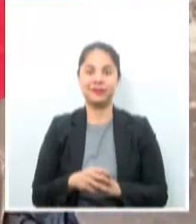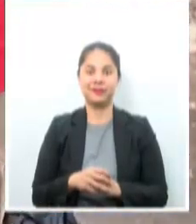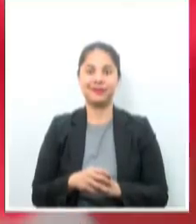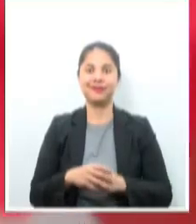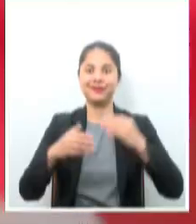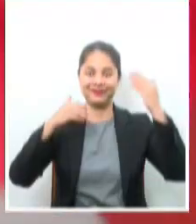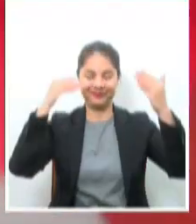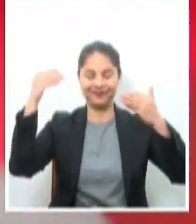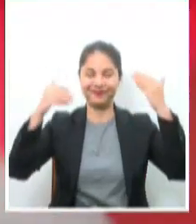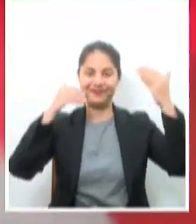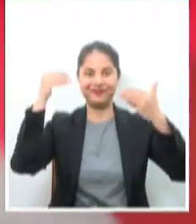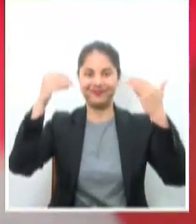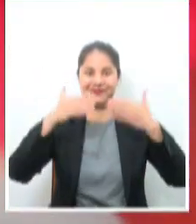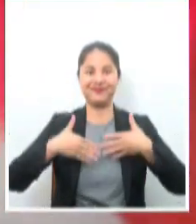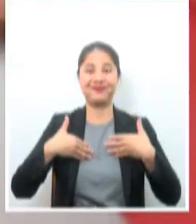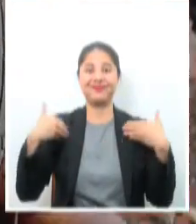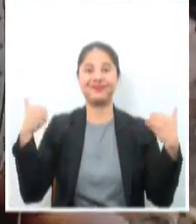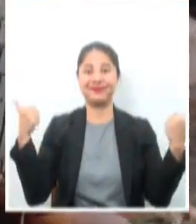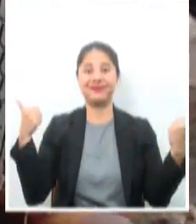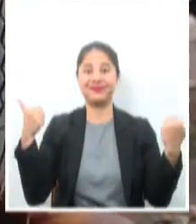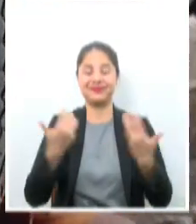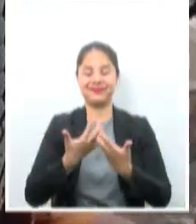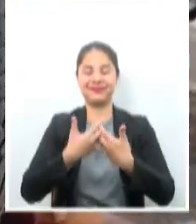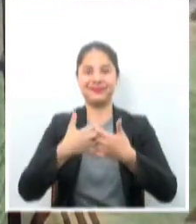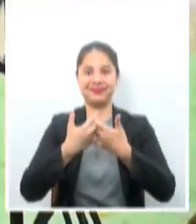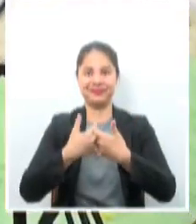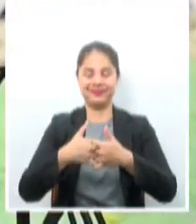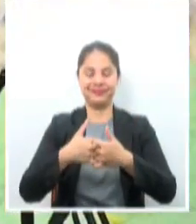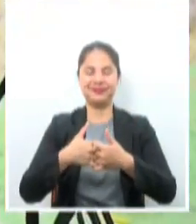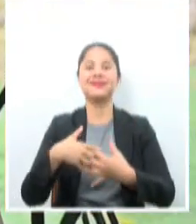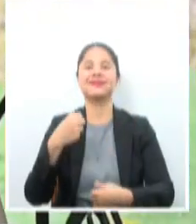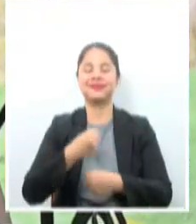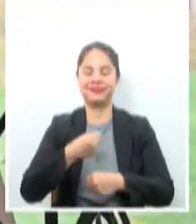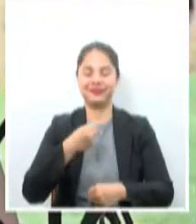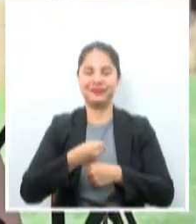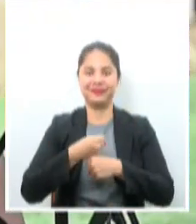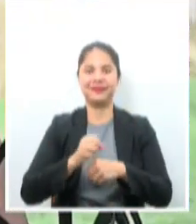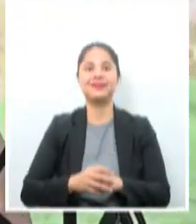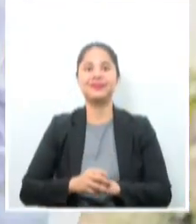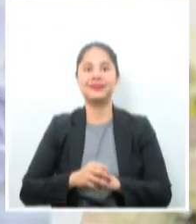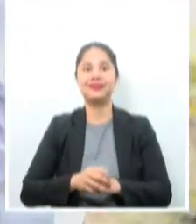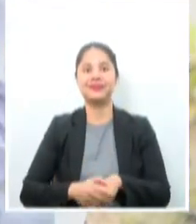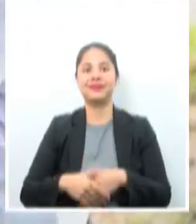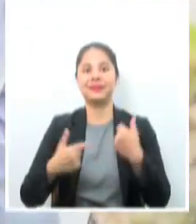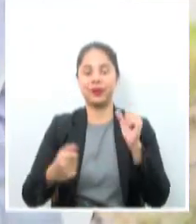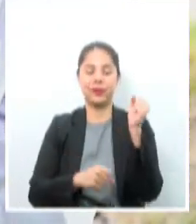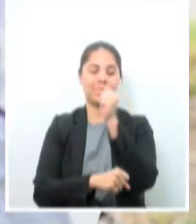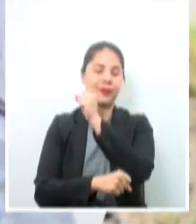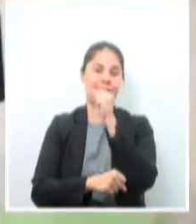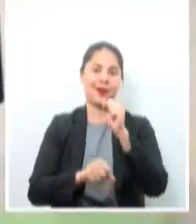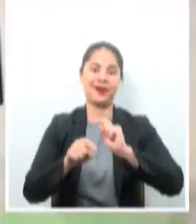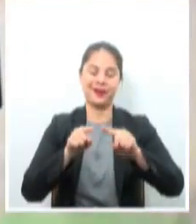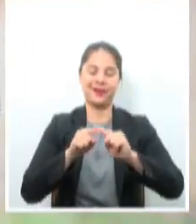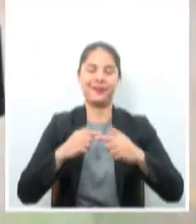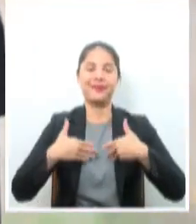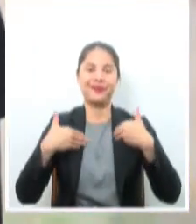กิจกรรมมีสุขเครื่องยนต์เล็กกิจกรรมมีสุขมิวสิก